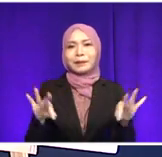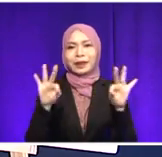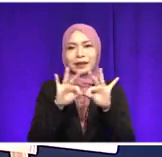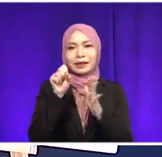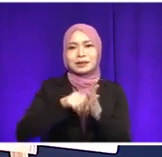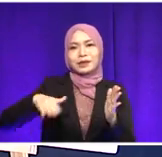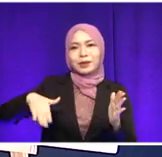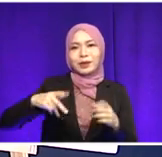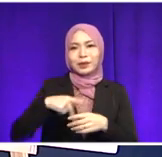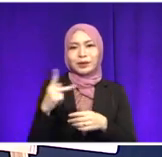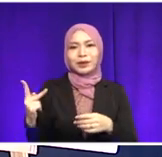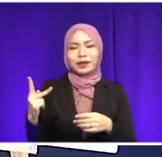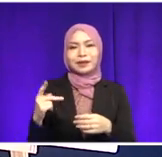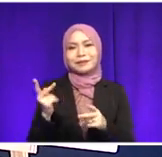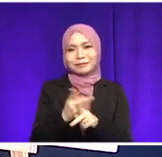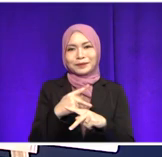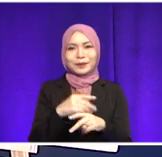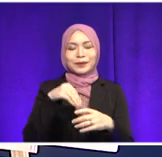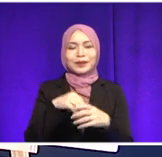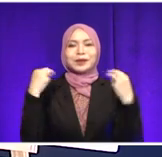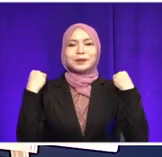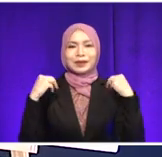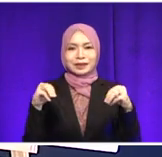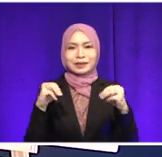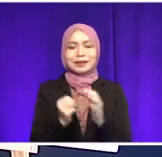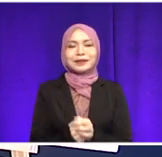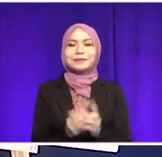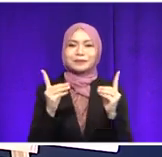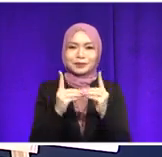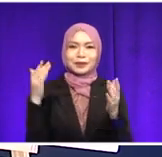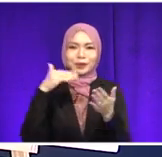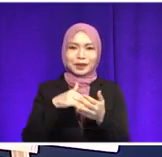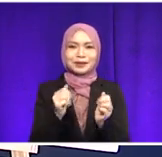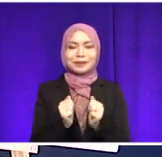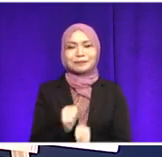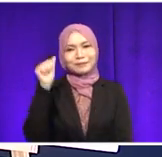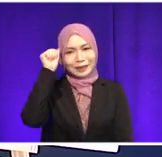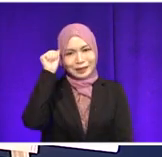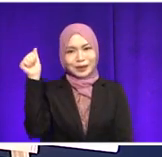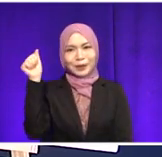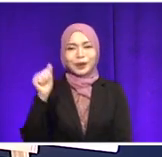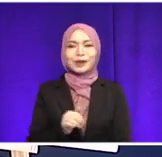sesuatu produk di pasaran dan kalau ada kita berjumpa lagi dengan itu Assalamualaikum